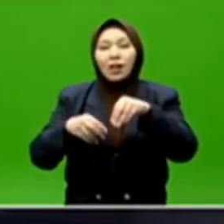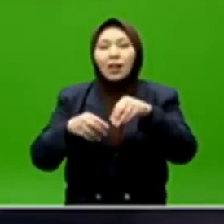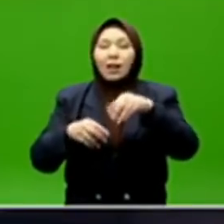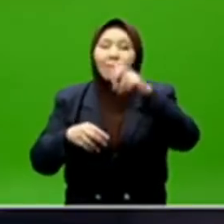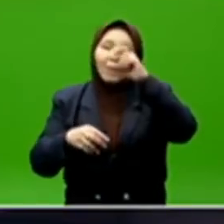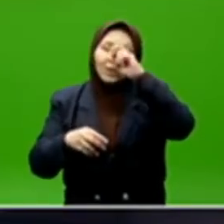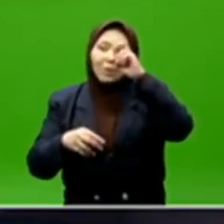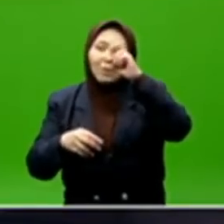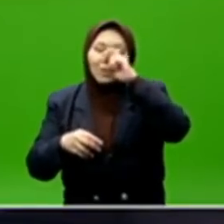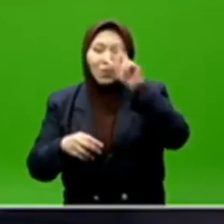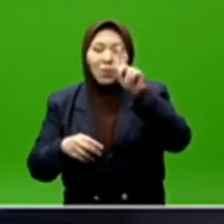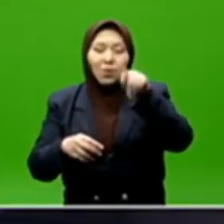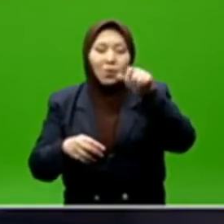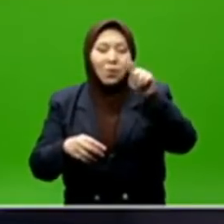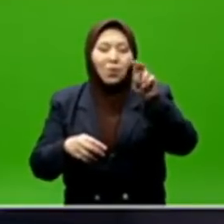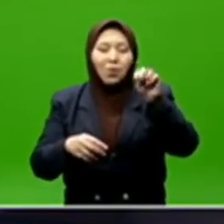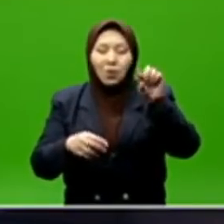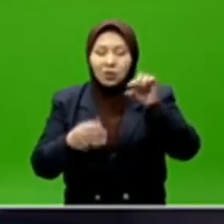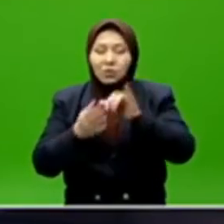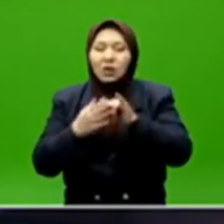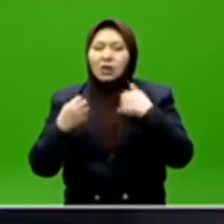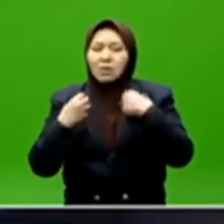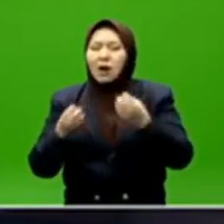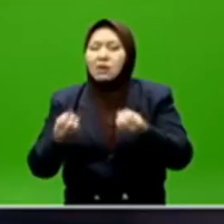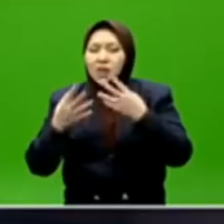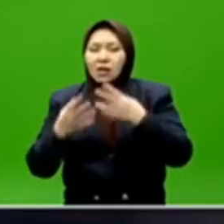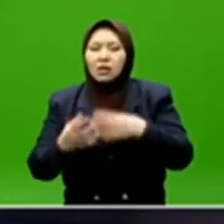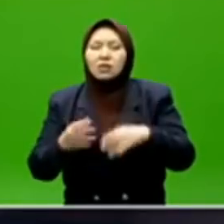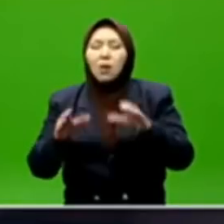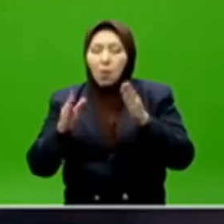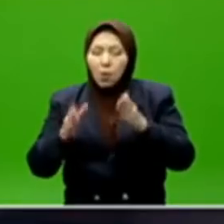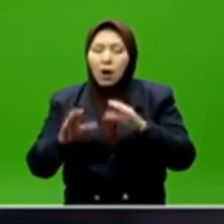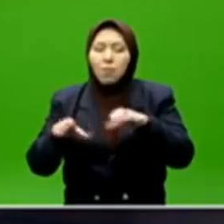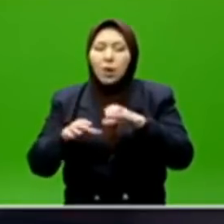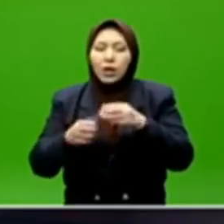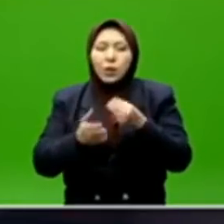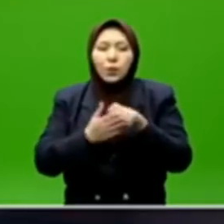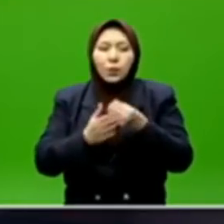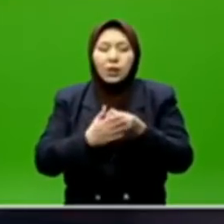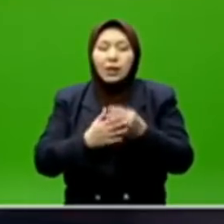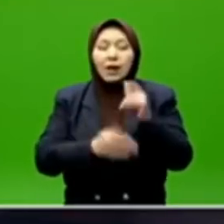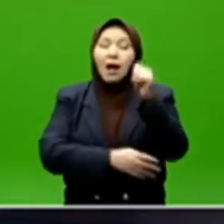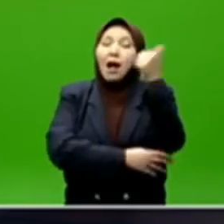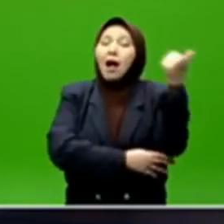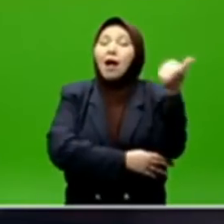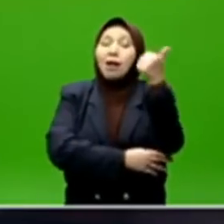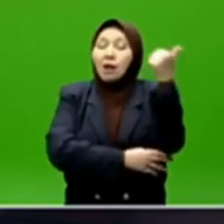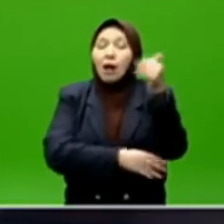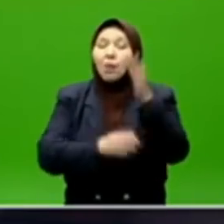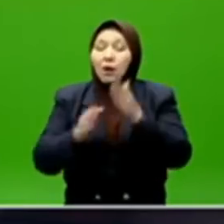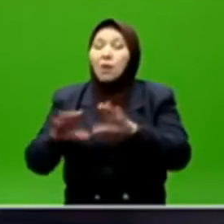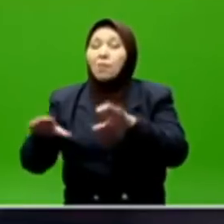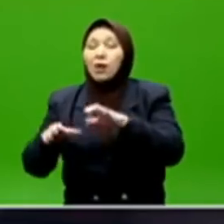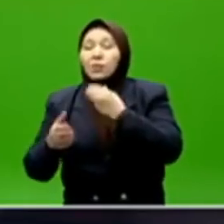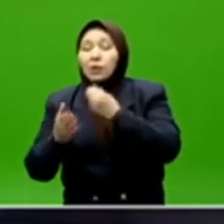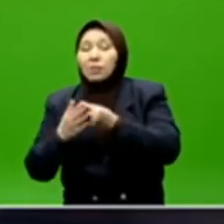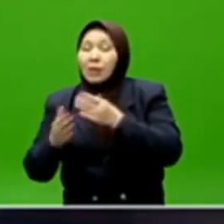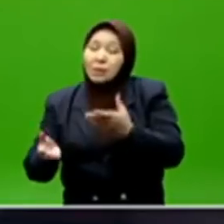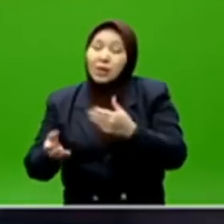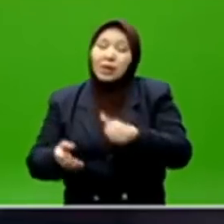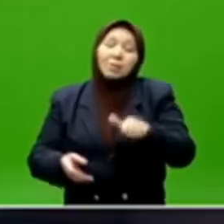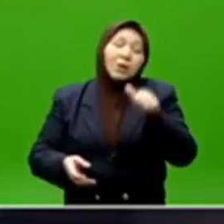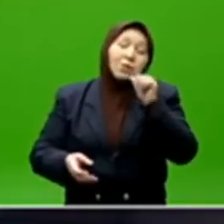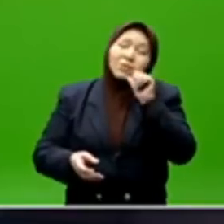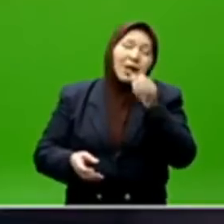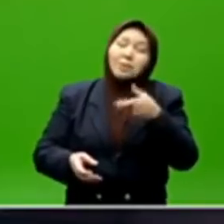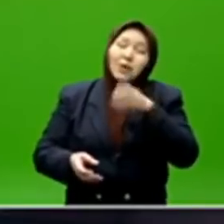sebabnya di sebalik syirik ada banyak industri. Orang buat duit, ustaz. Arak, di sebaliknya ada orang buat duit. Betul. Dia kadang-kadang mungkin minum tak berapa